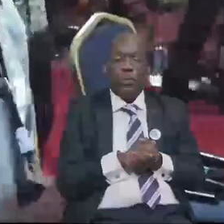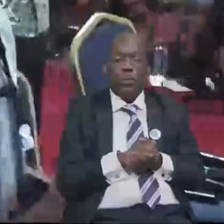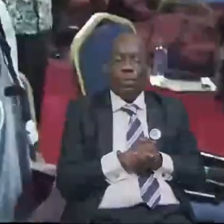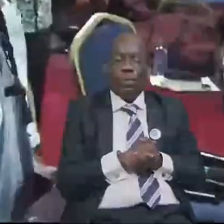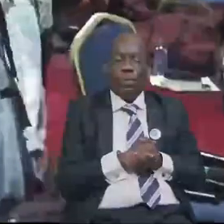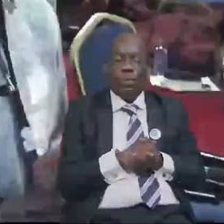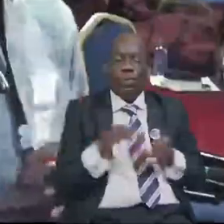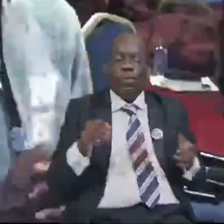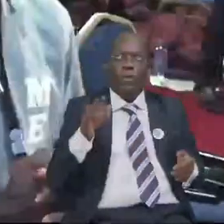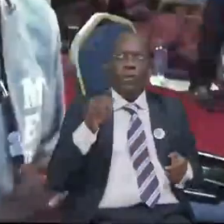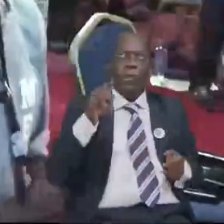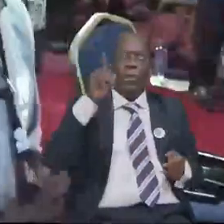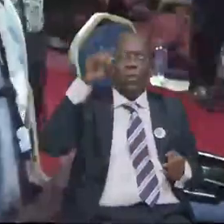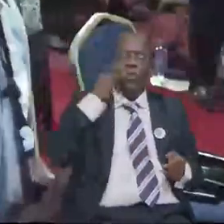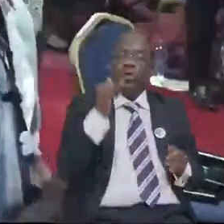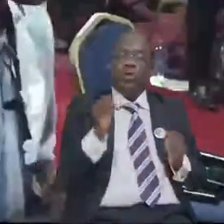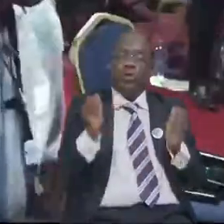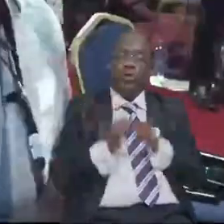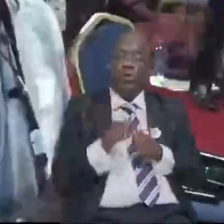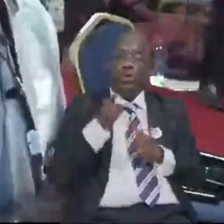Il est avec toi.